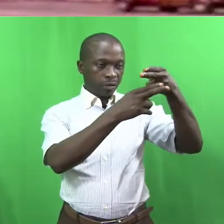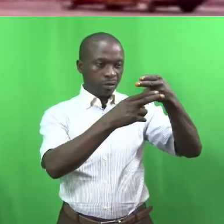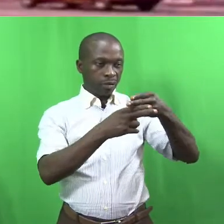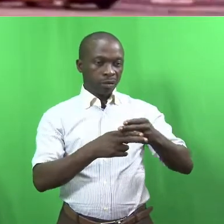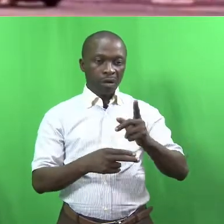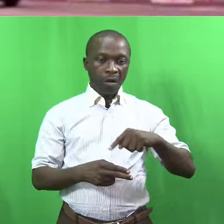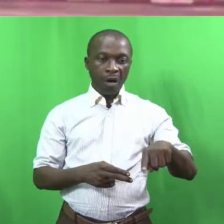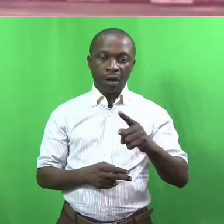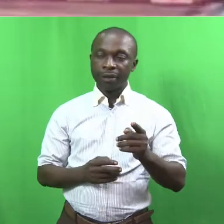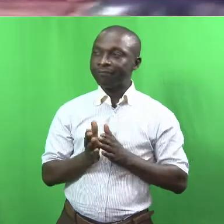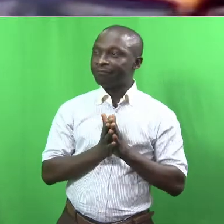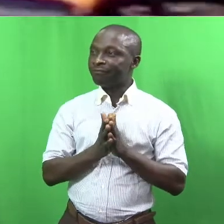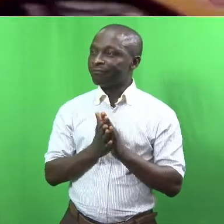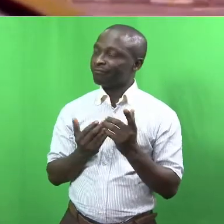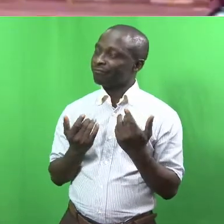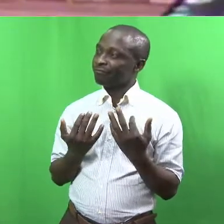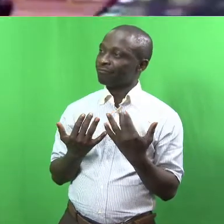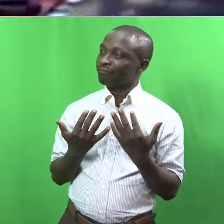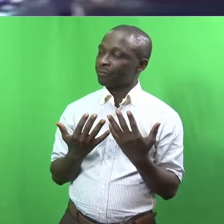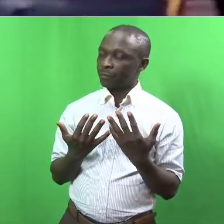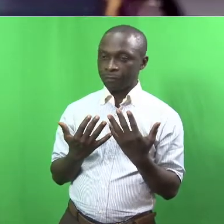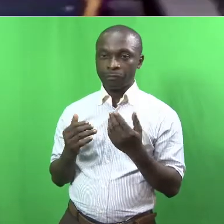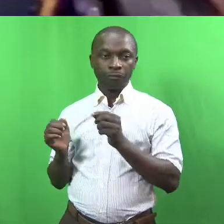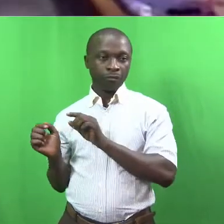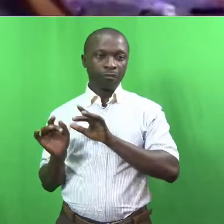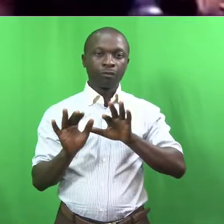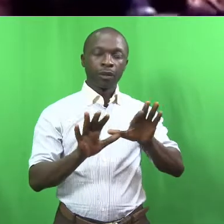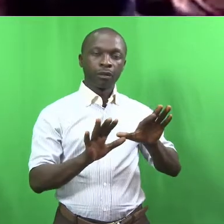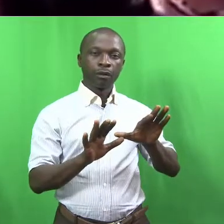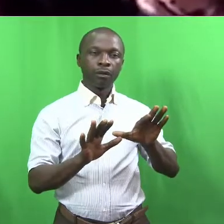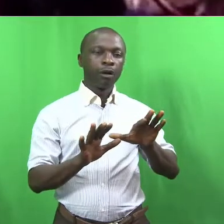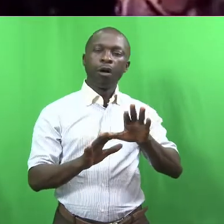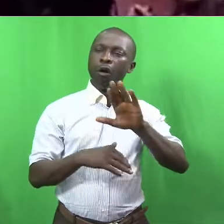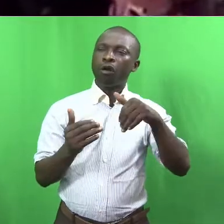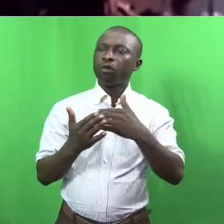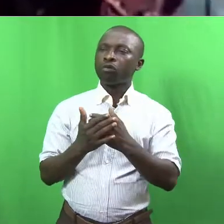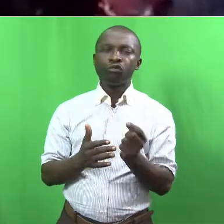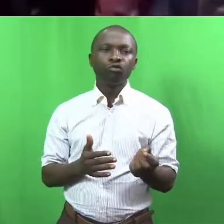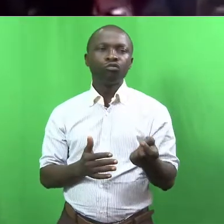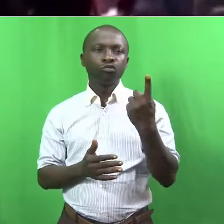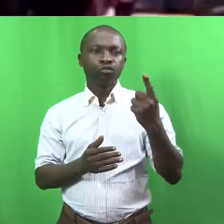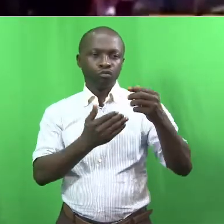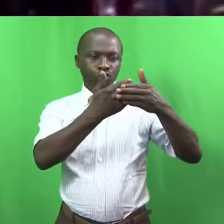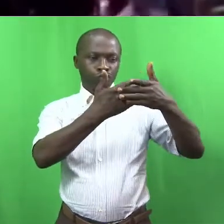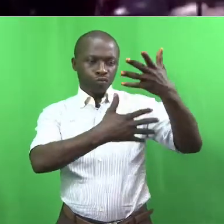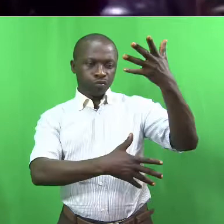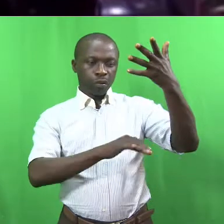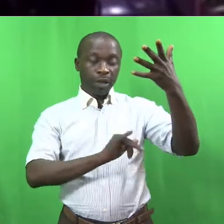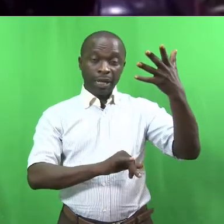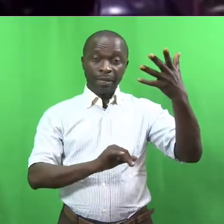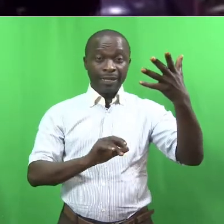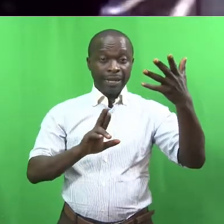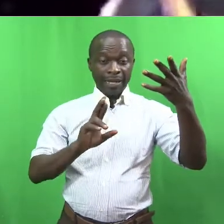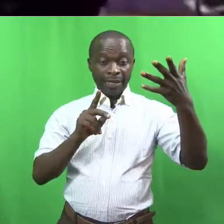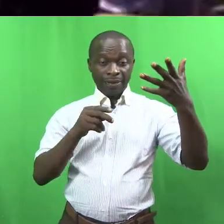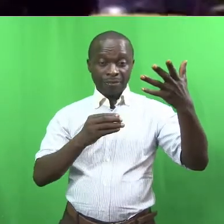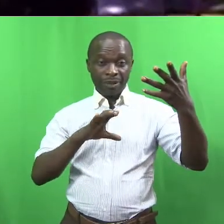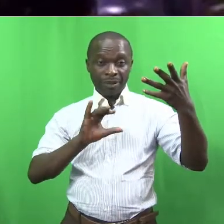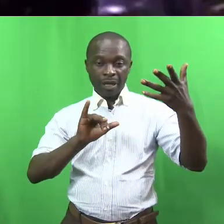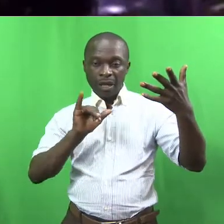ce commandement traditionnel, une seule liste était en course. Pour la seule liste RDPC des délégués